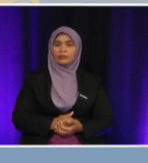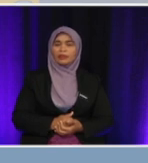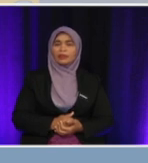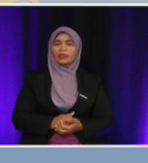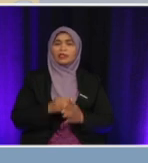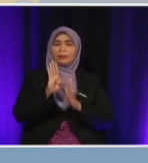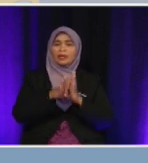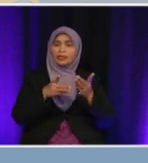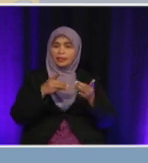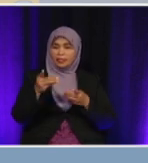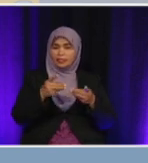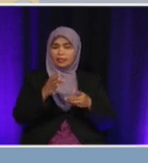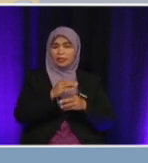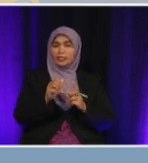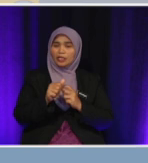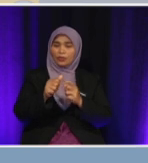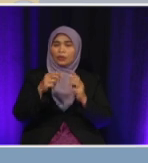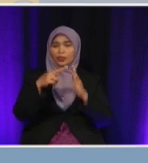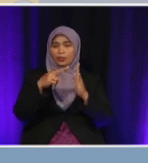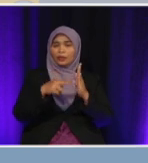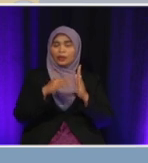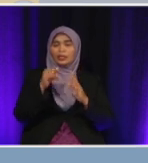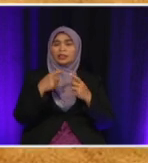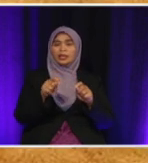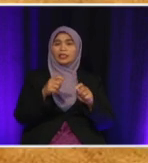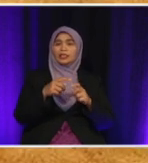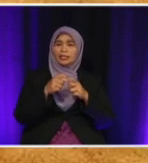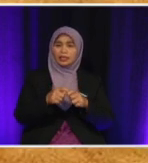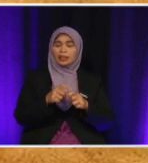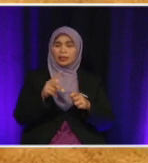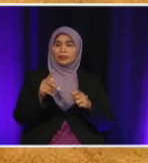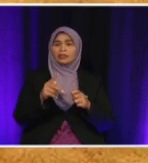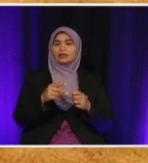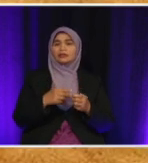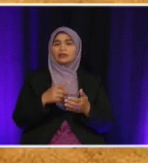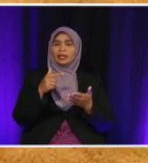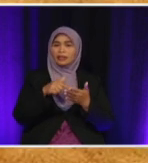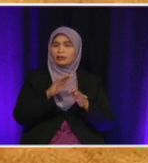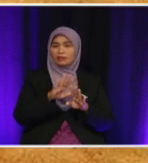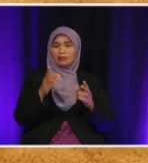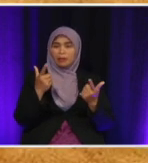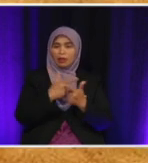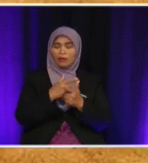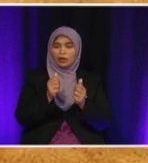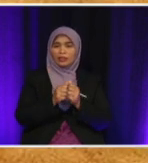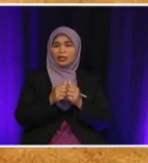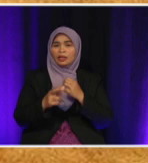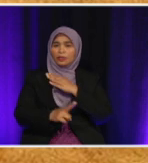disiplin dan mematuhi peraturan yang telah ditetapkan lagi tidak bersanggah dengan syariat Islam